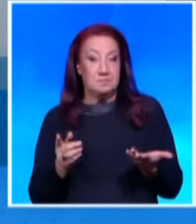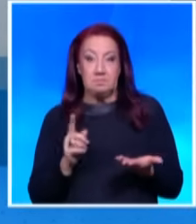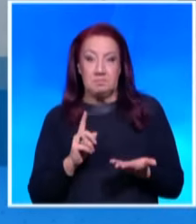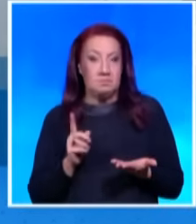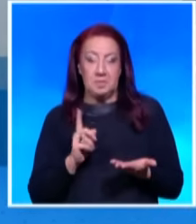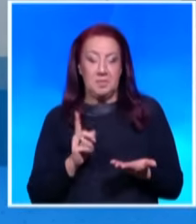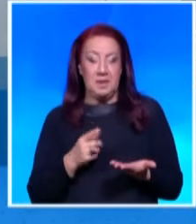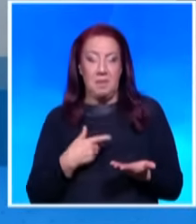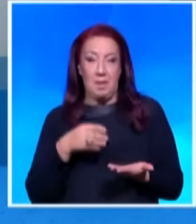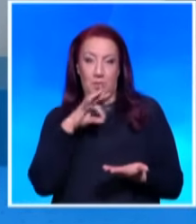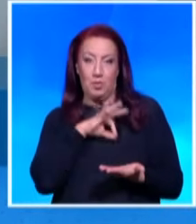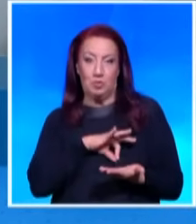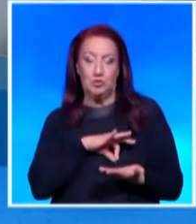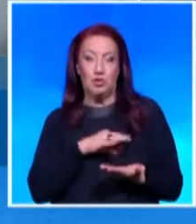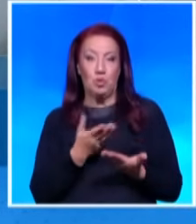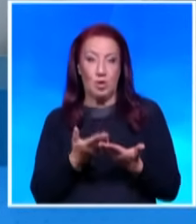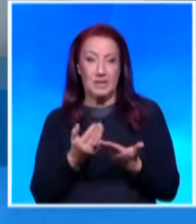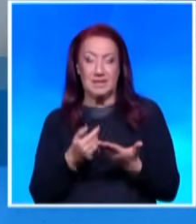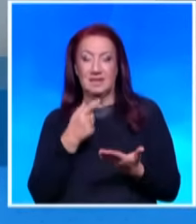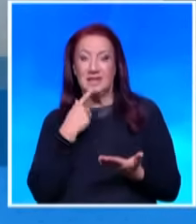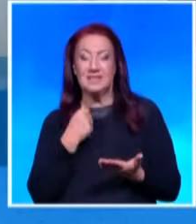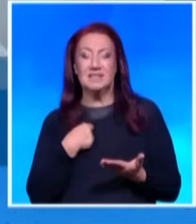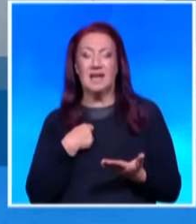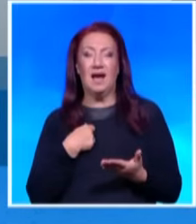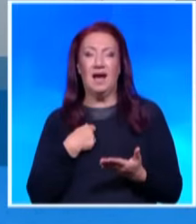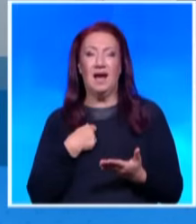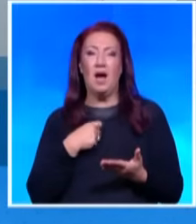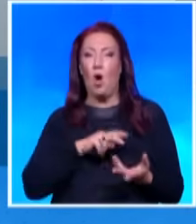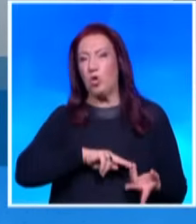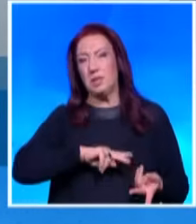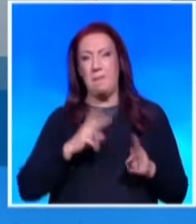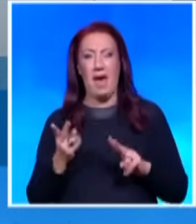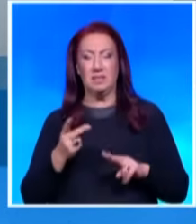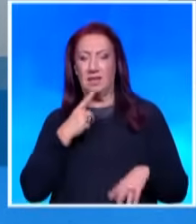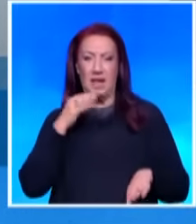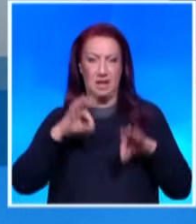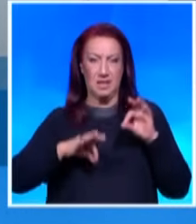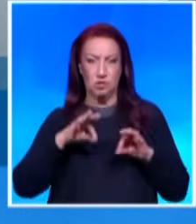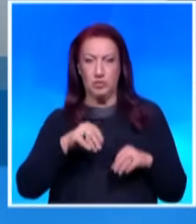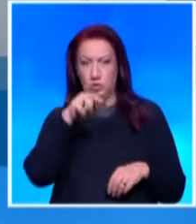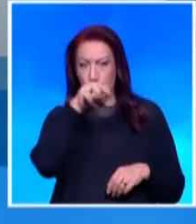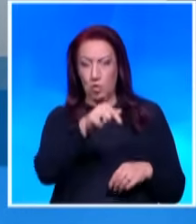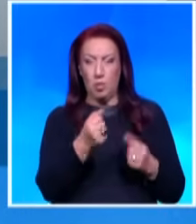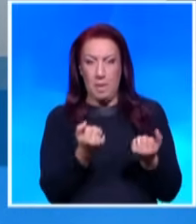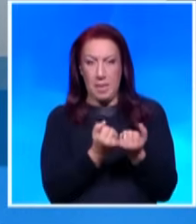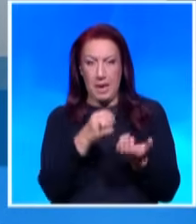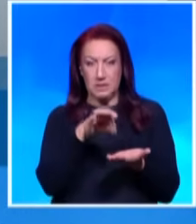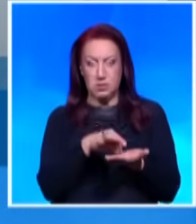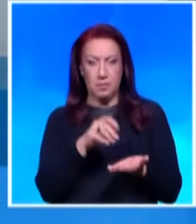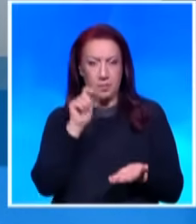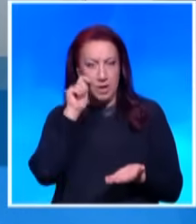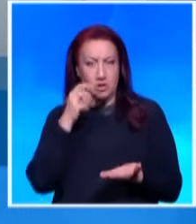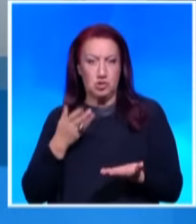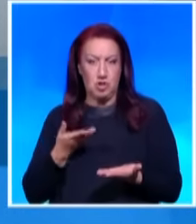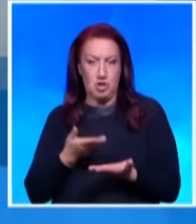постъпило искане за касиране на вота по тези места. Това показва проверка на BTV. Жалба няма нито в